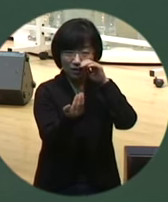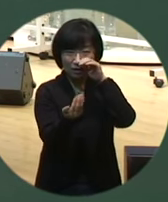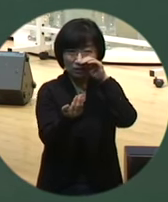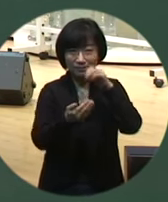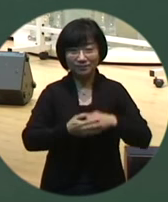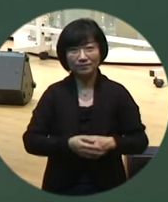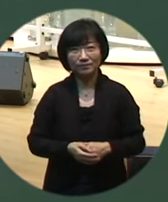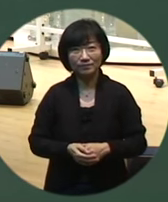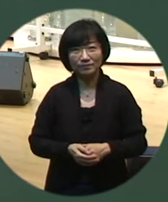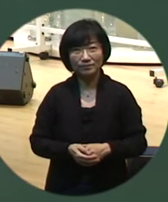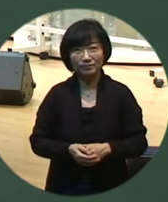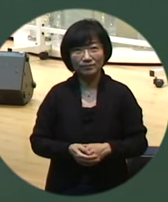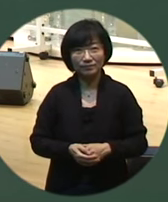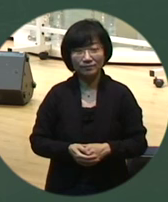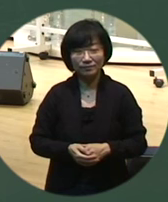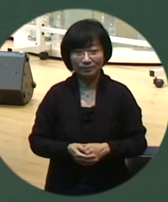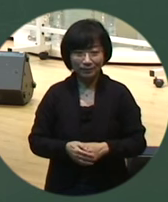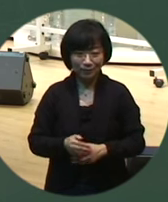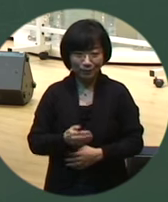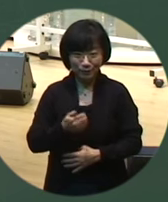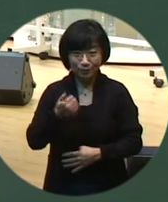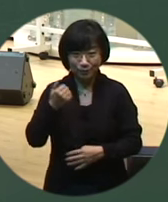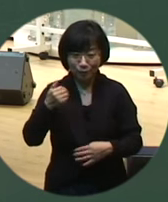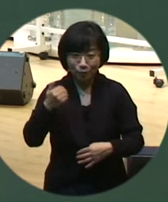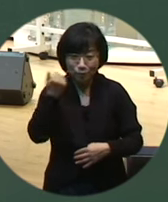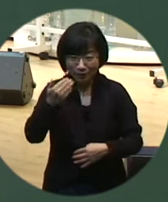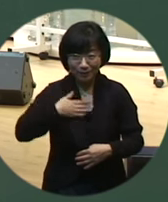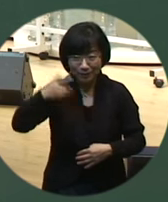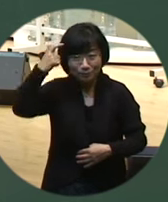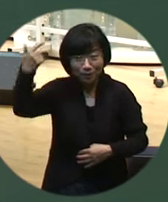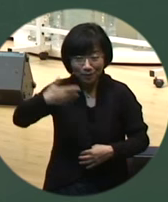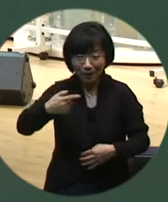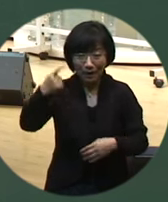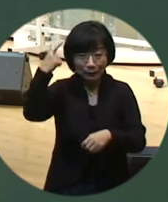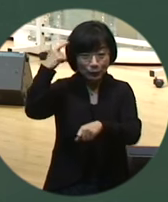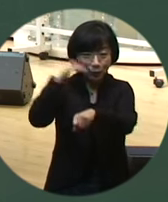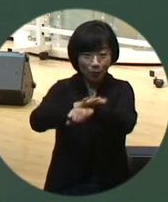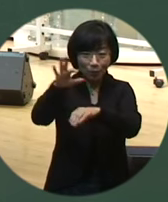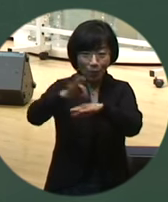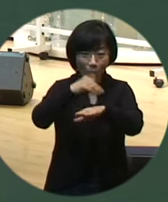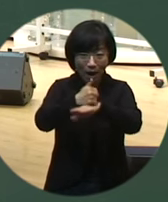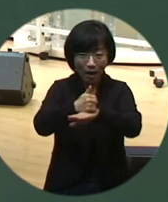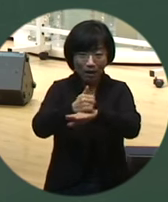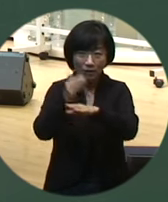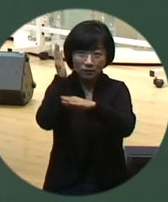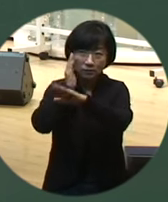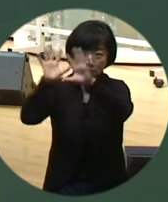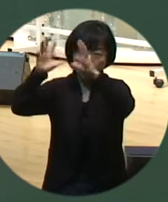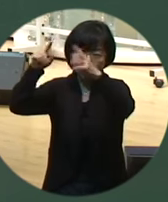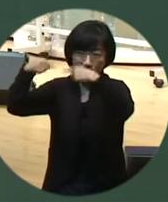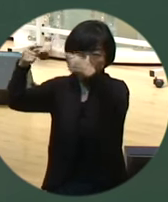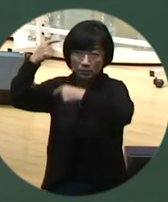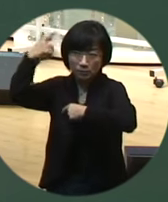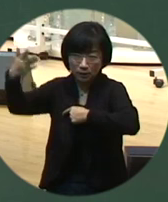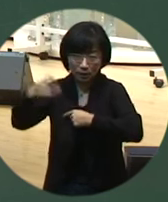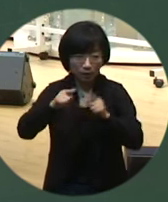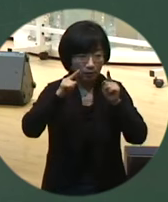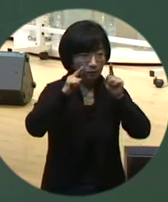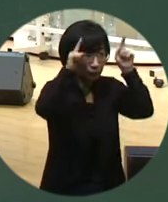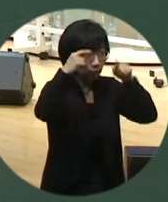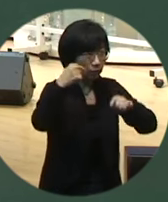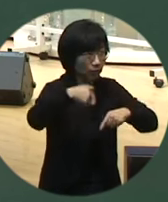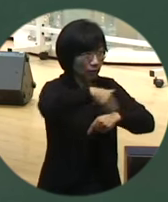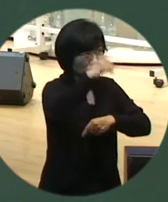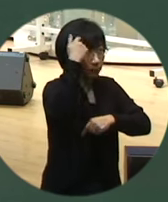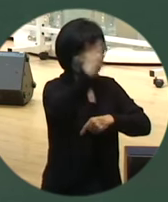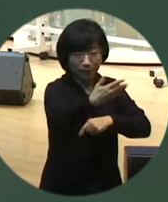물어보더라고요. Somebody asked. 솔로몬 지옥 갔습니까? 천국 갔습니까? Somebody asked me, did Solomon go to heaven or hell? 그 얘기는 지옥과 천국 갔냐 얘기를 하려고 성경에 기록해